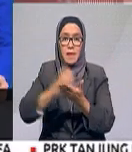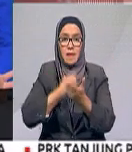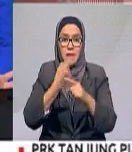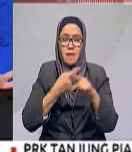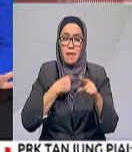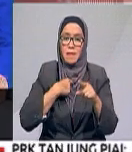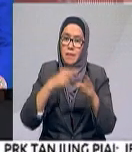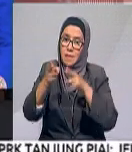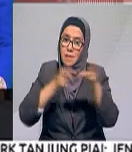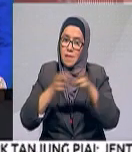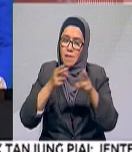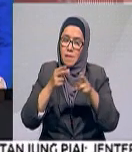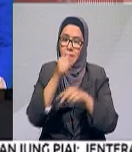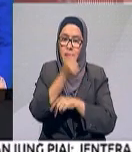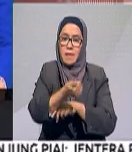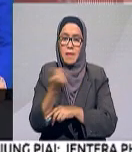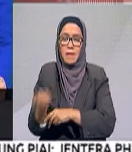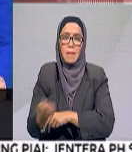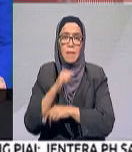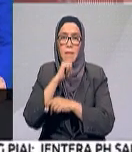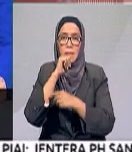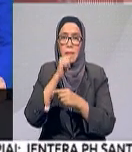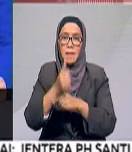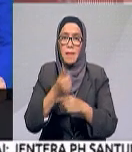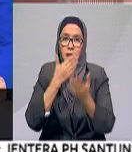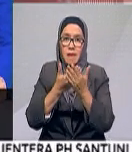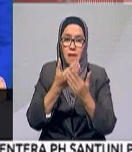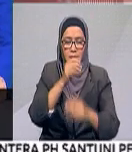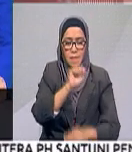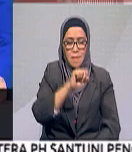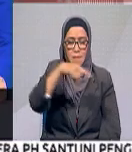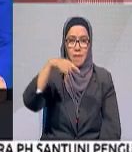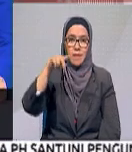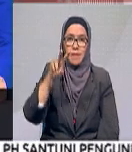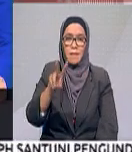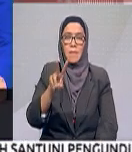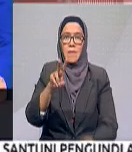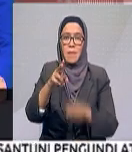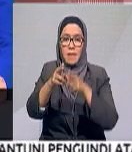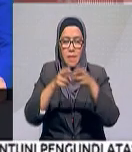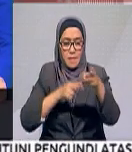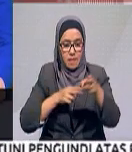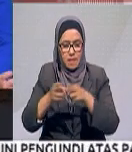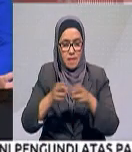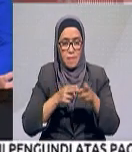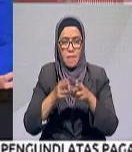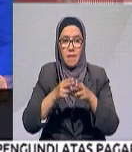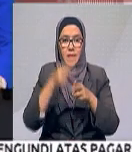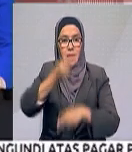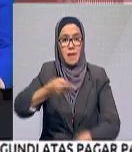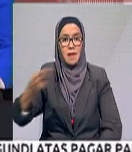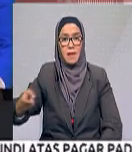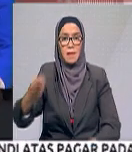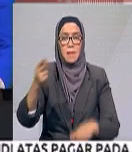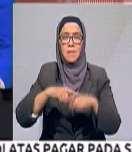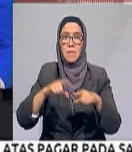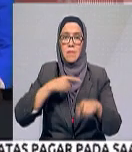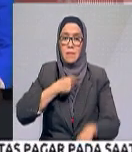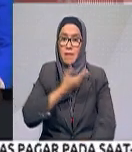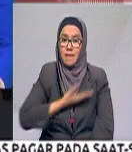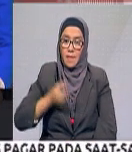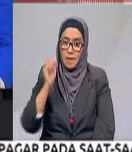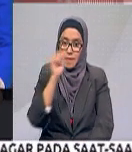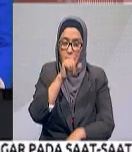baik kepada Syarikat Tujuan Khas SPV Urus Harta Jemaah Sendirian Berhad UJSB. Dalam satu kenyataan,